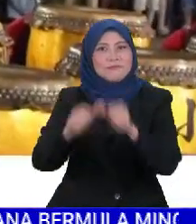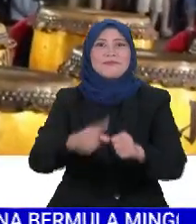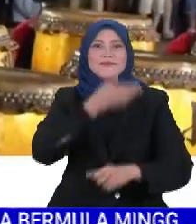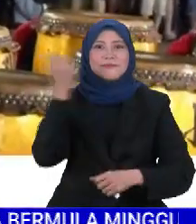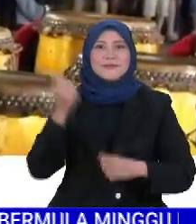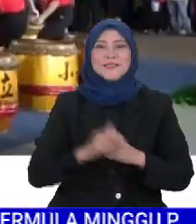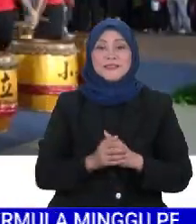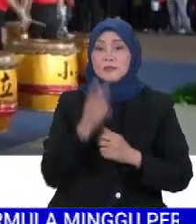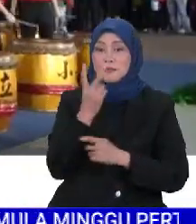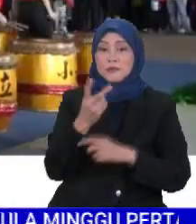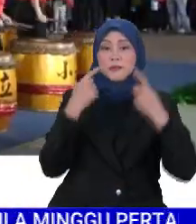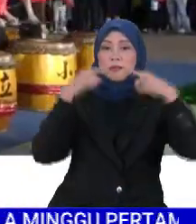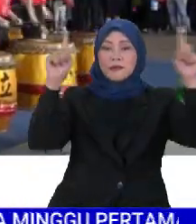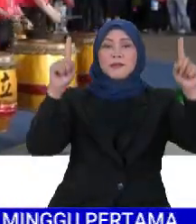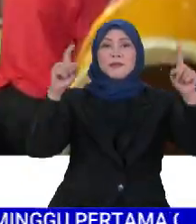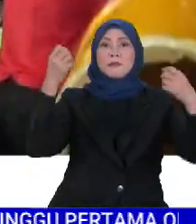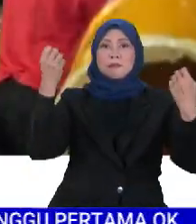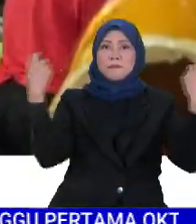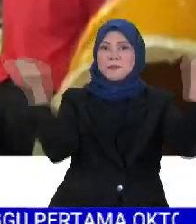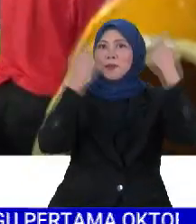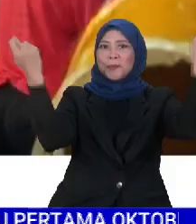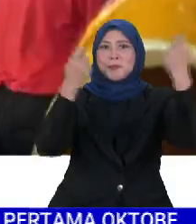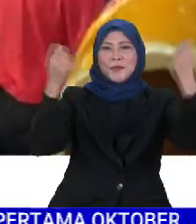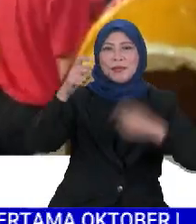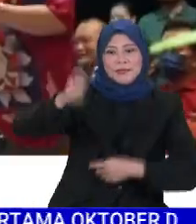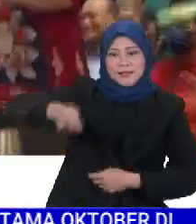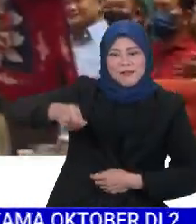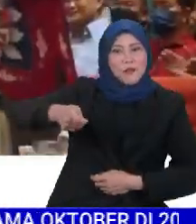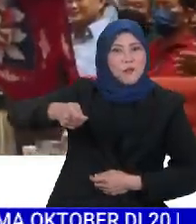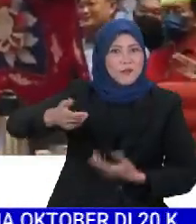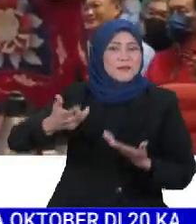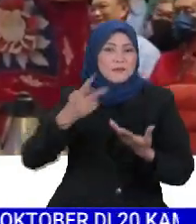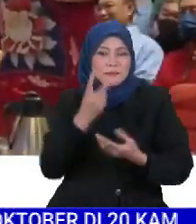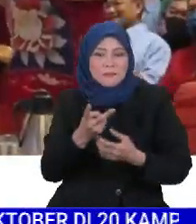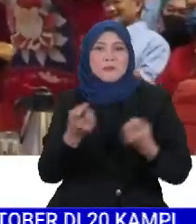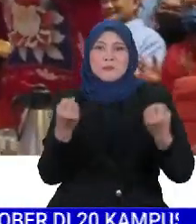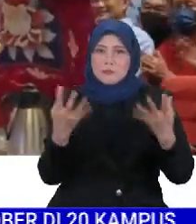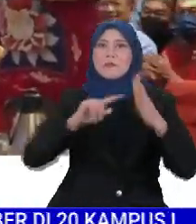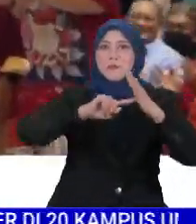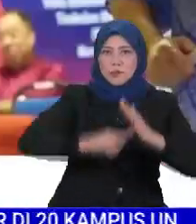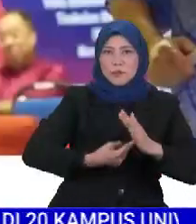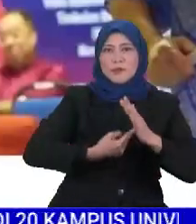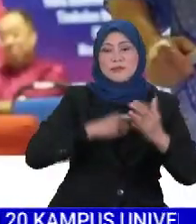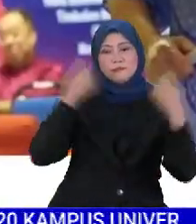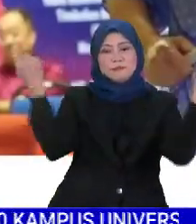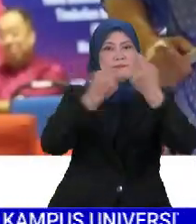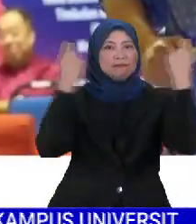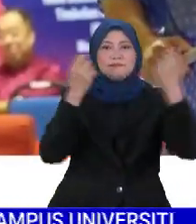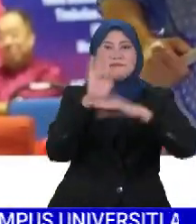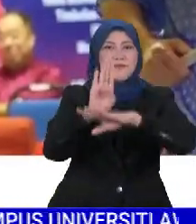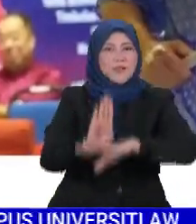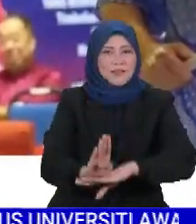Melihat kepada kejayaan perayaan Pesta Tanglong di Mukah ini, pastinya ia akan menjadi titik tolak untuk setiap perayaan